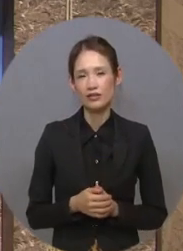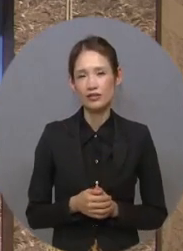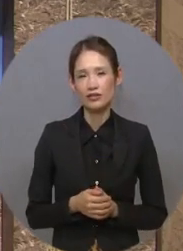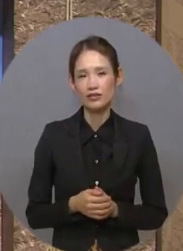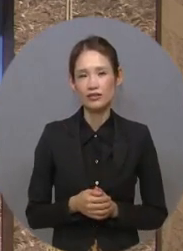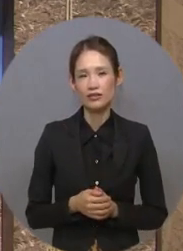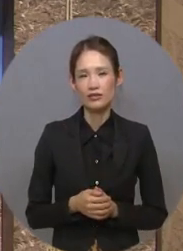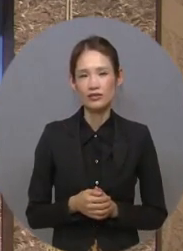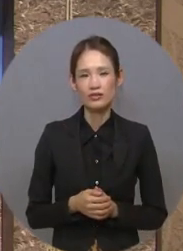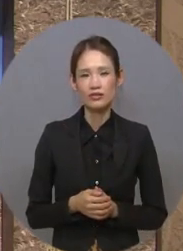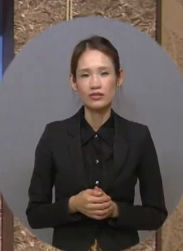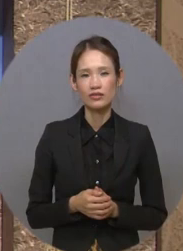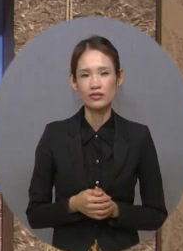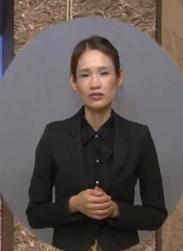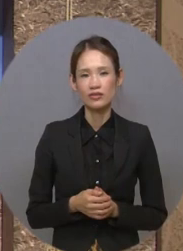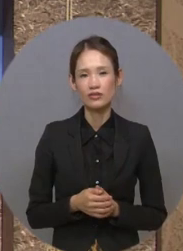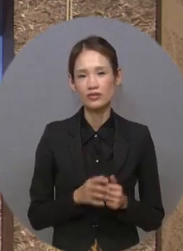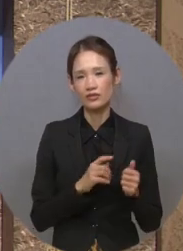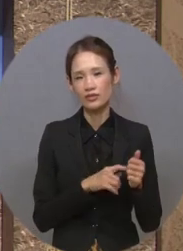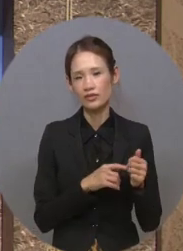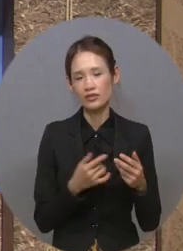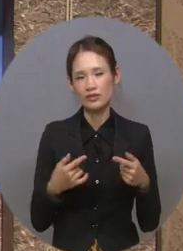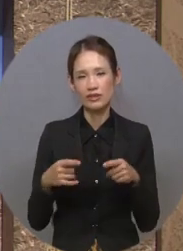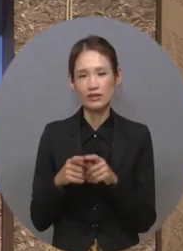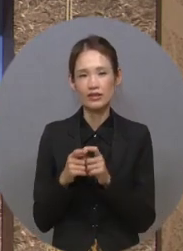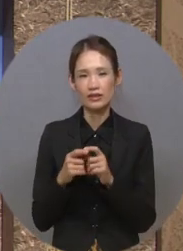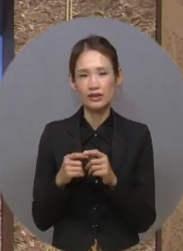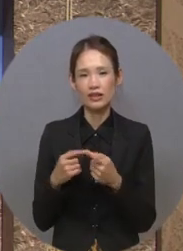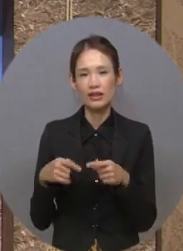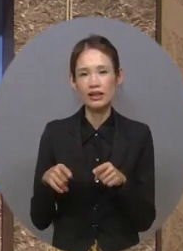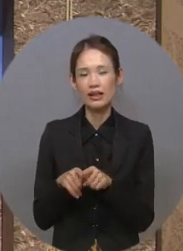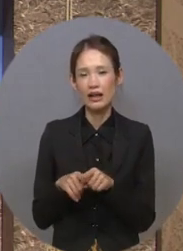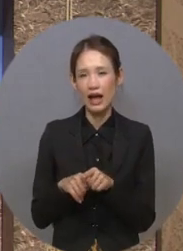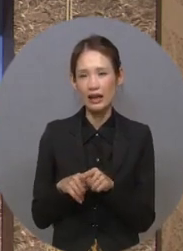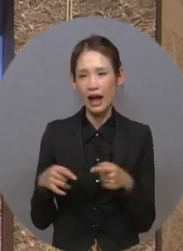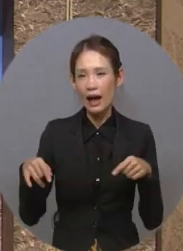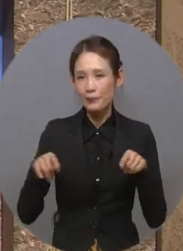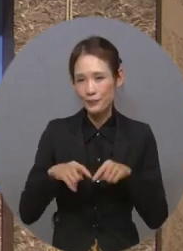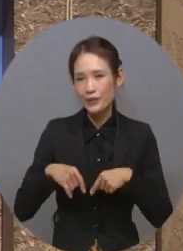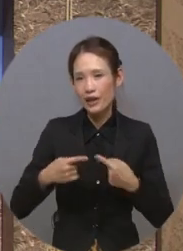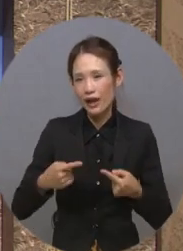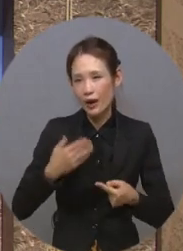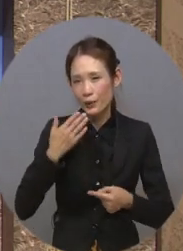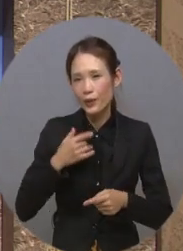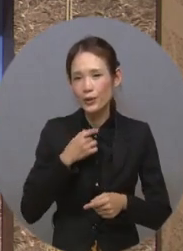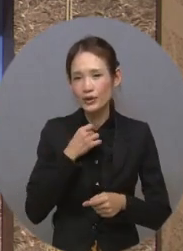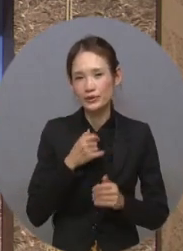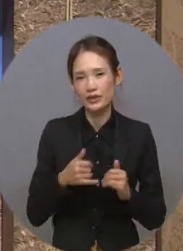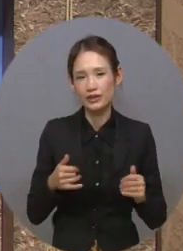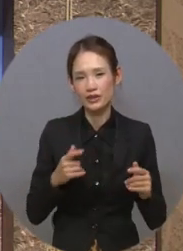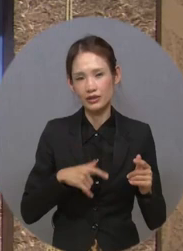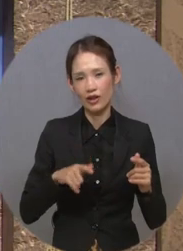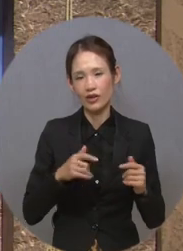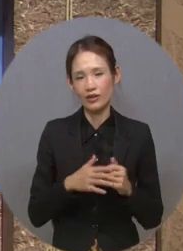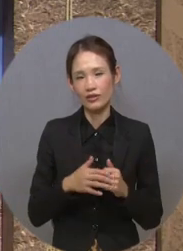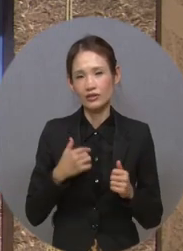그때 당시에 이제 정성호 의원께서 너무 이렇게 같이 갈 수 있는 사람이 더 있었으면 좋겠다. 저